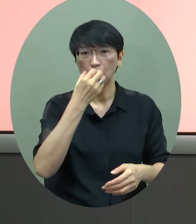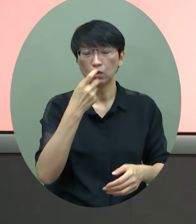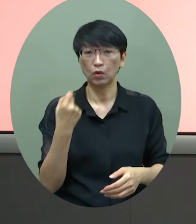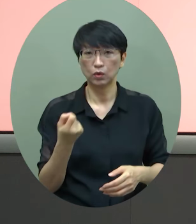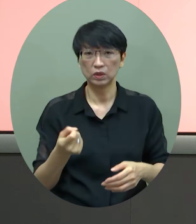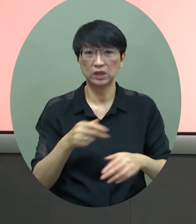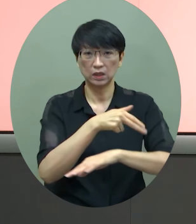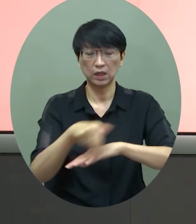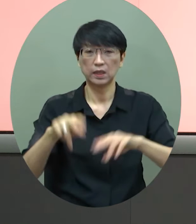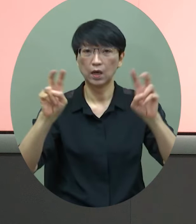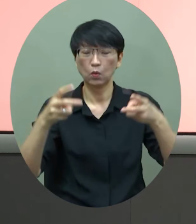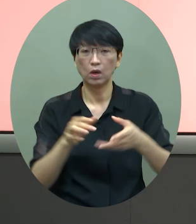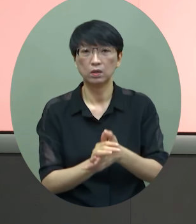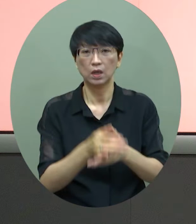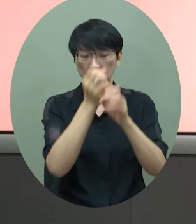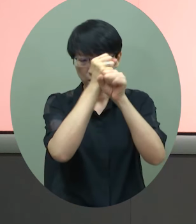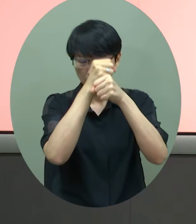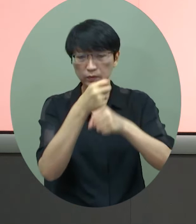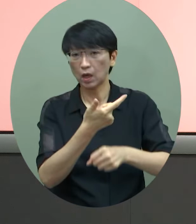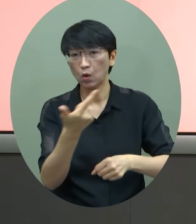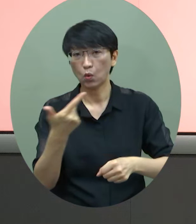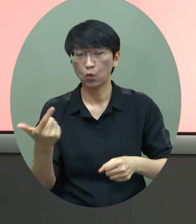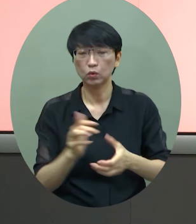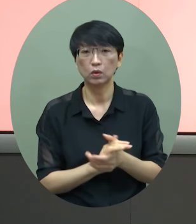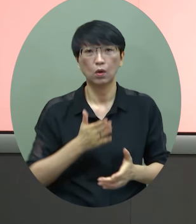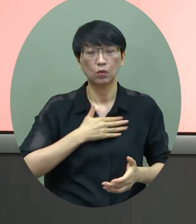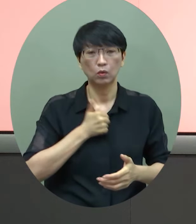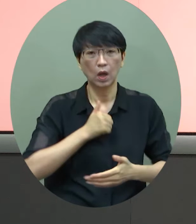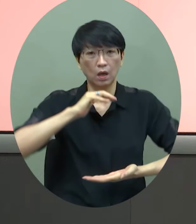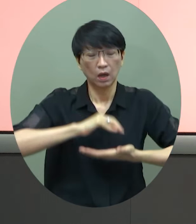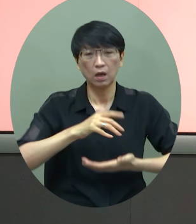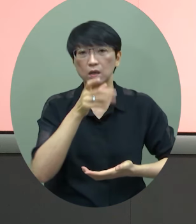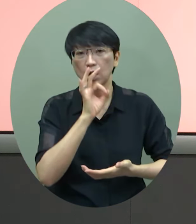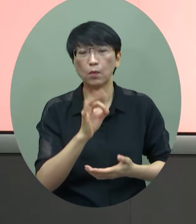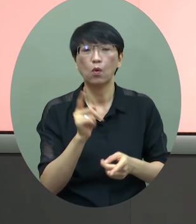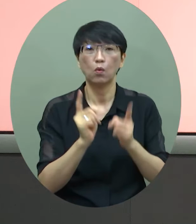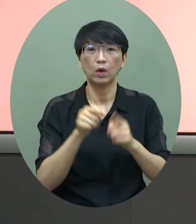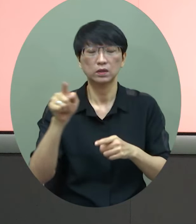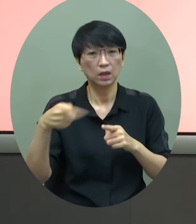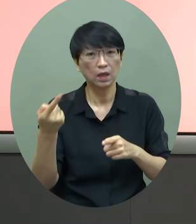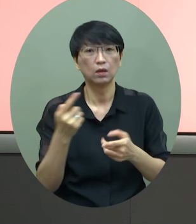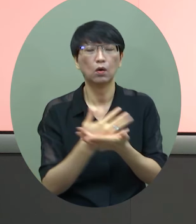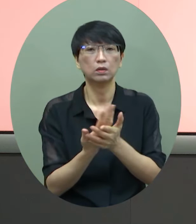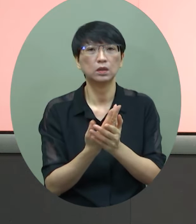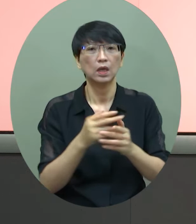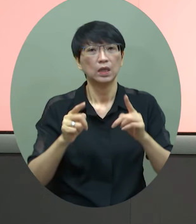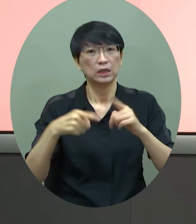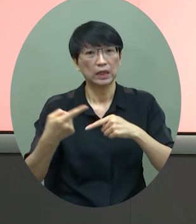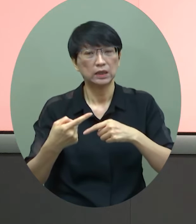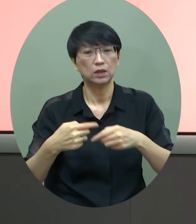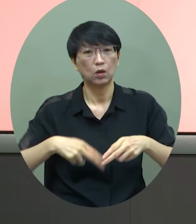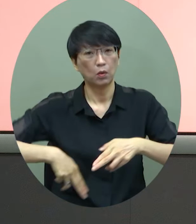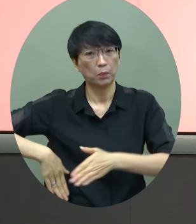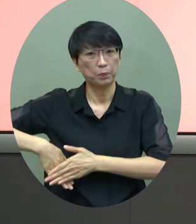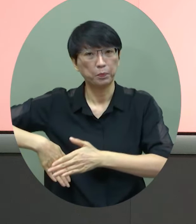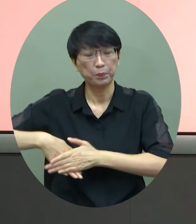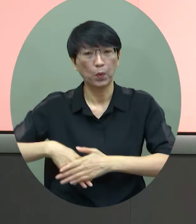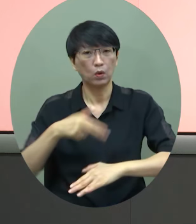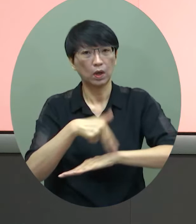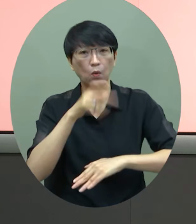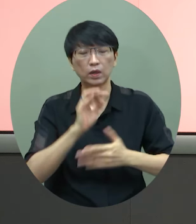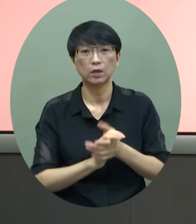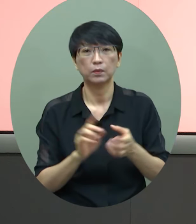劃檢測量都會相當大預料會不會有壓力有沒有其他的回應計劃第三條問題是上星期